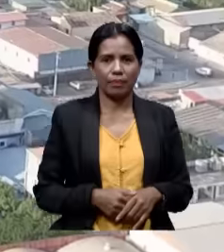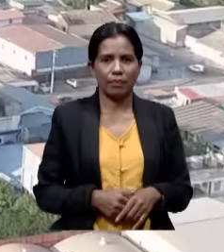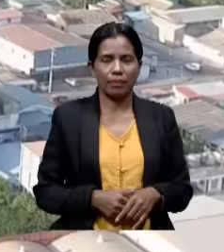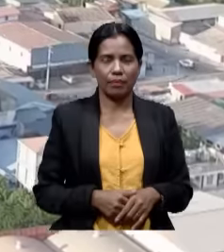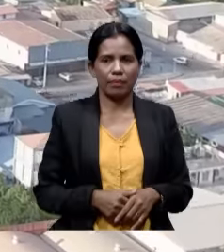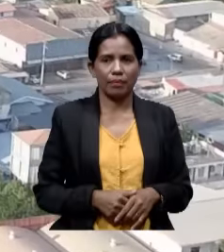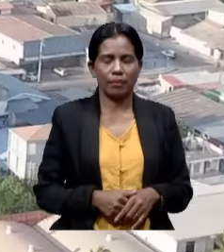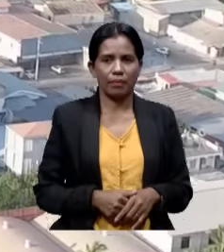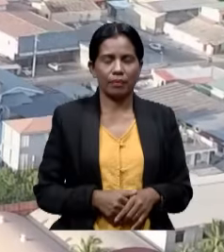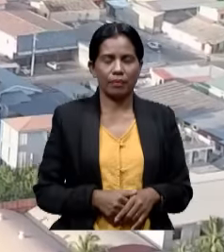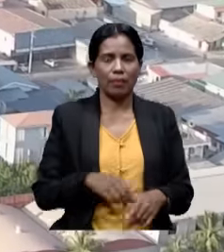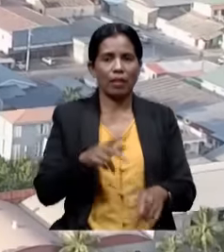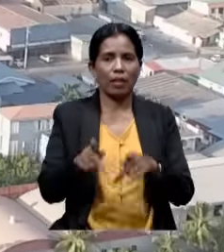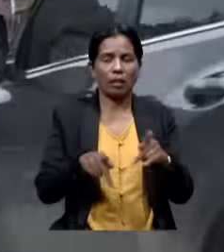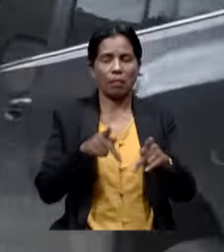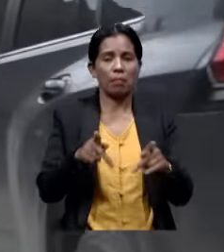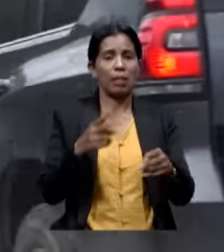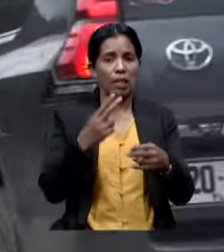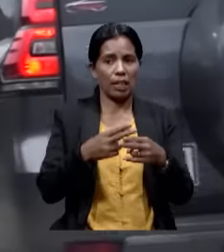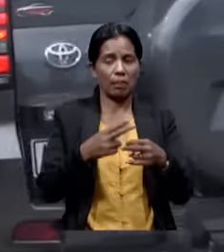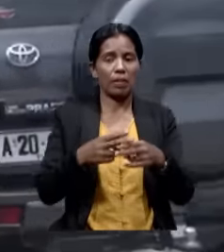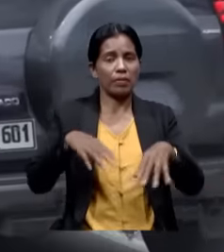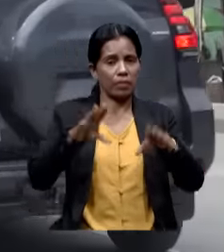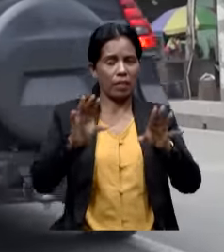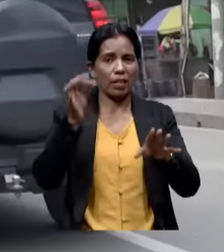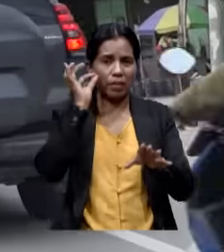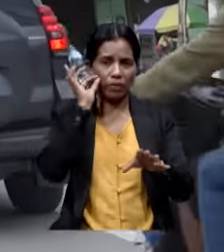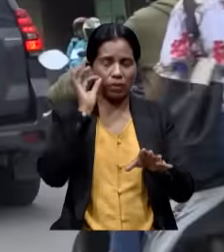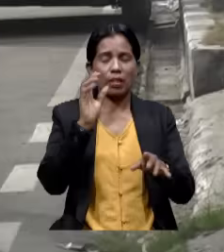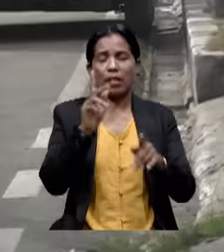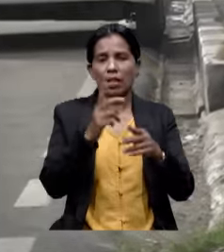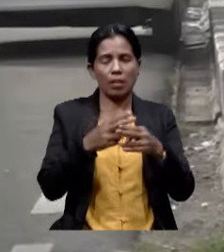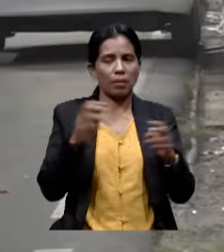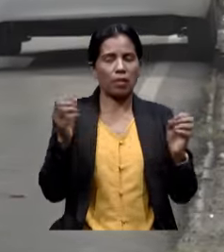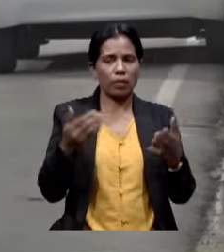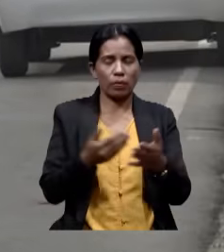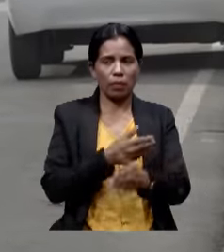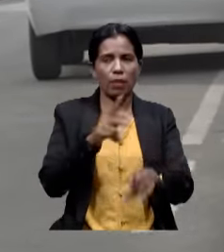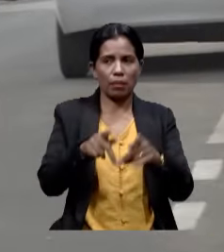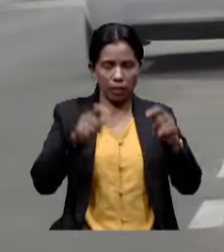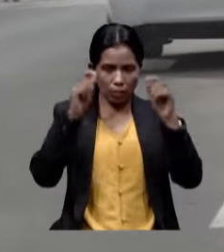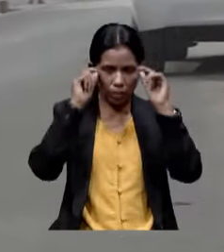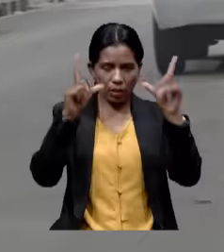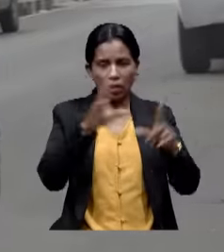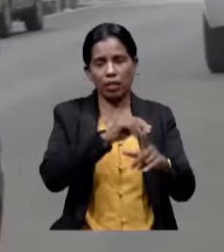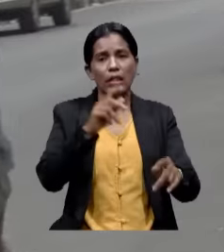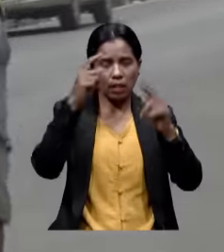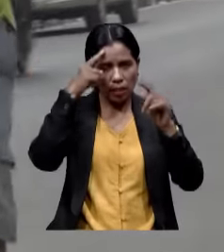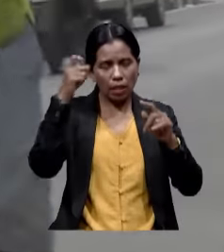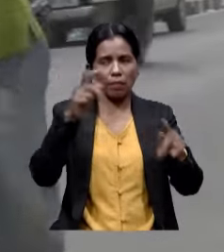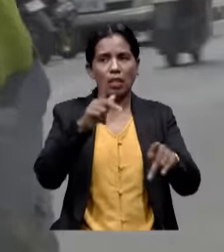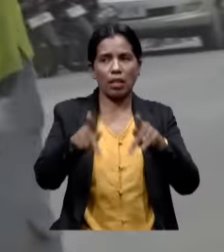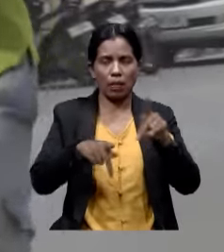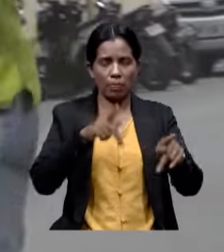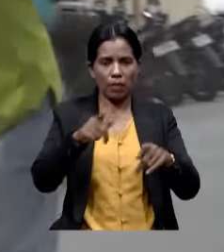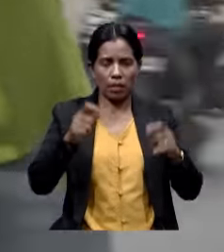A Eleba narang nebe laos fumba e mohoto iha Timor-Leste, inclui político Sira, tamba povo Timor-Leste barak, semuris